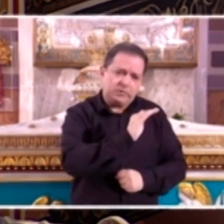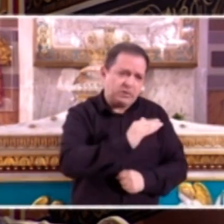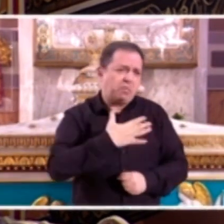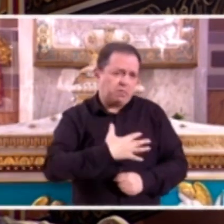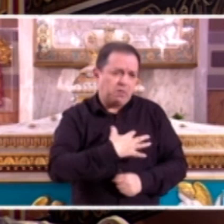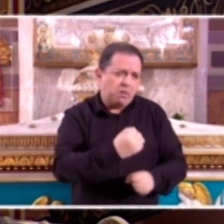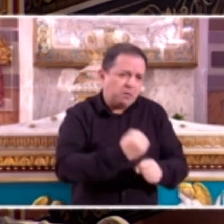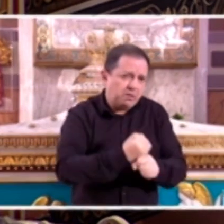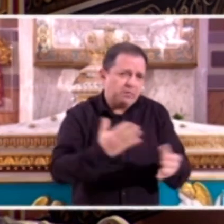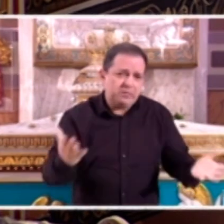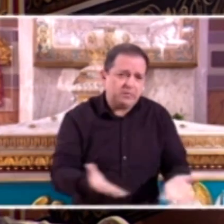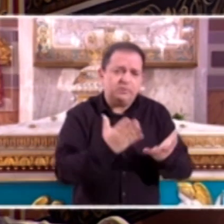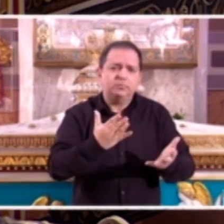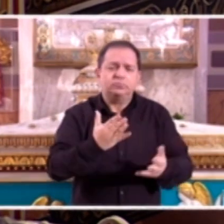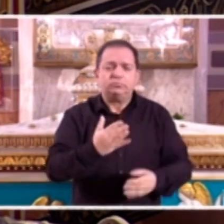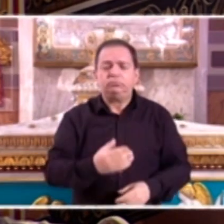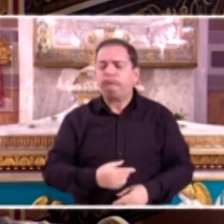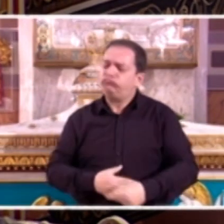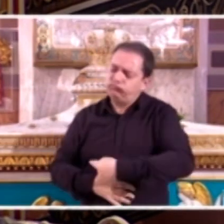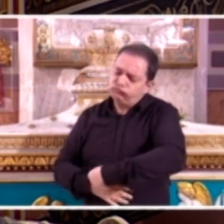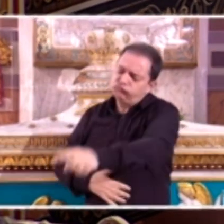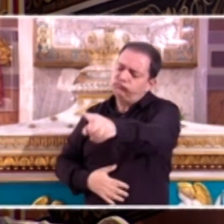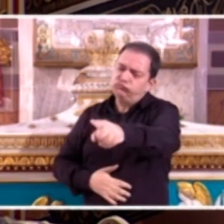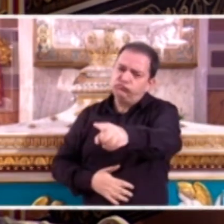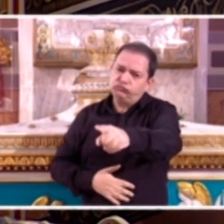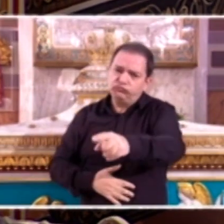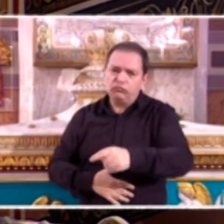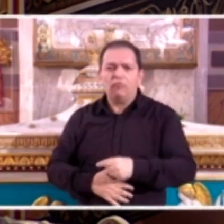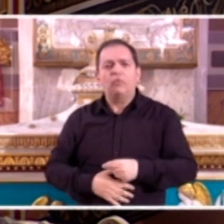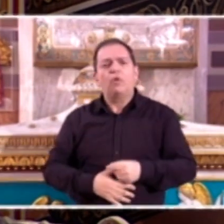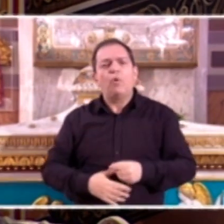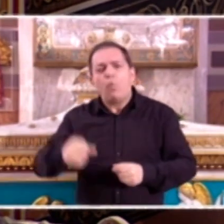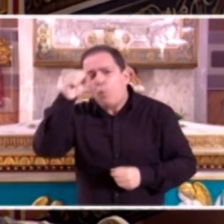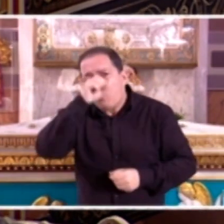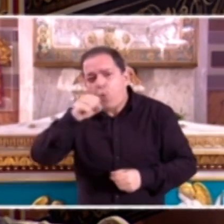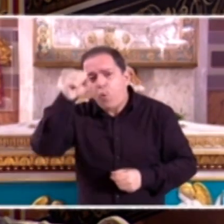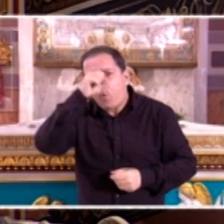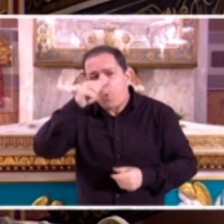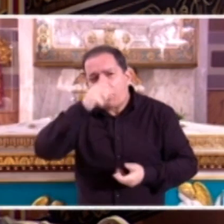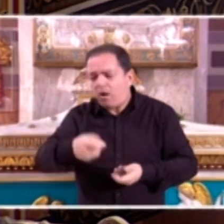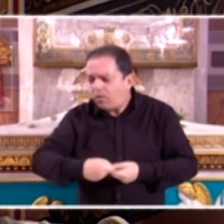εκείνης και έπεμψεν αυτόν εις τους άγρους αυτού